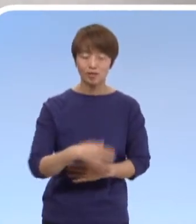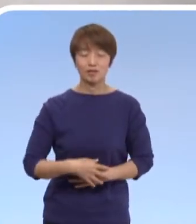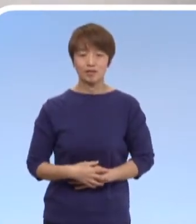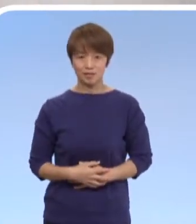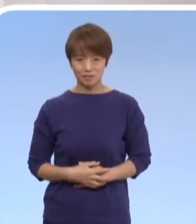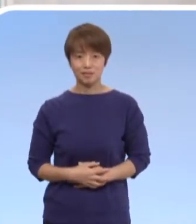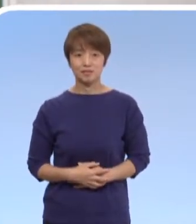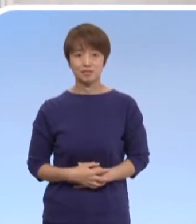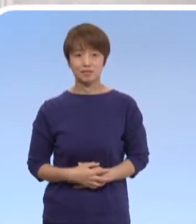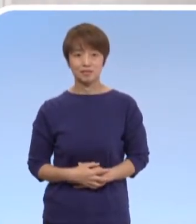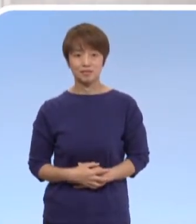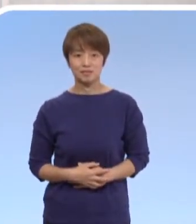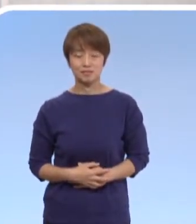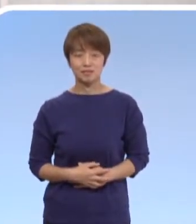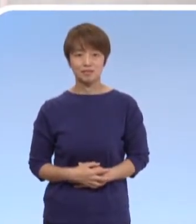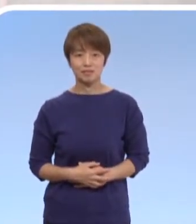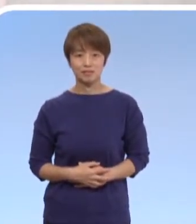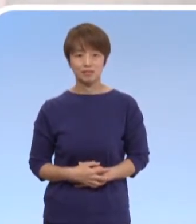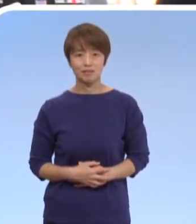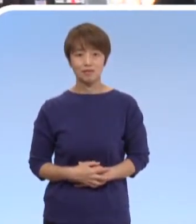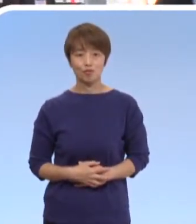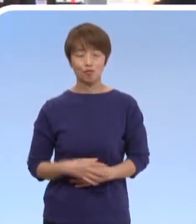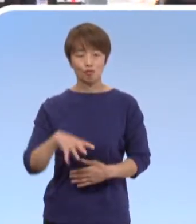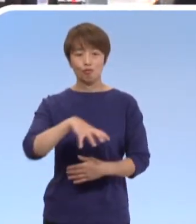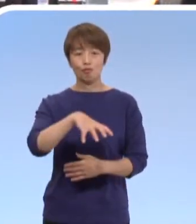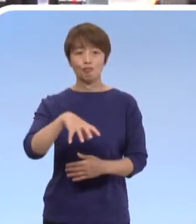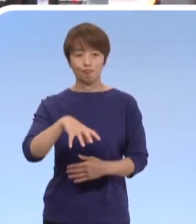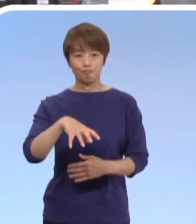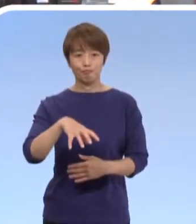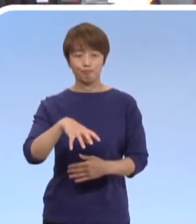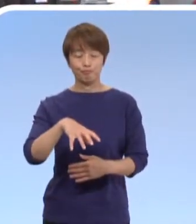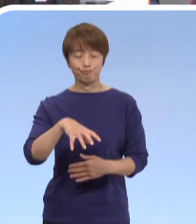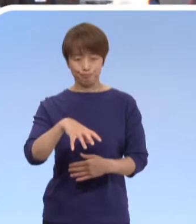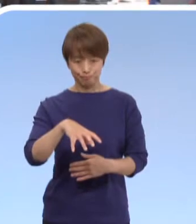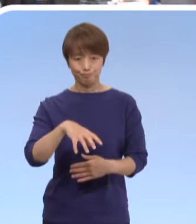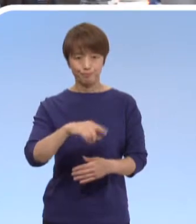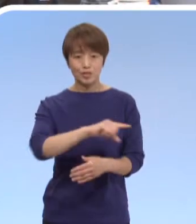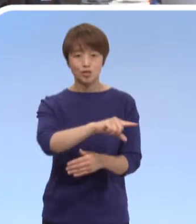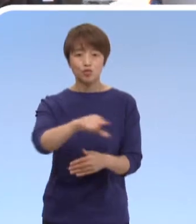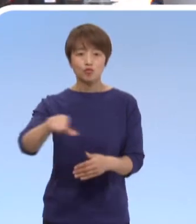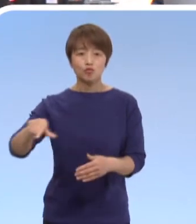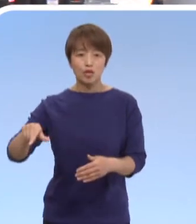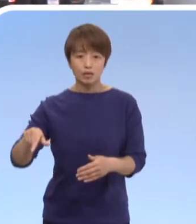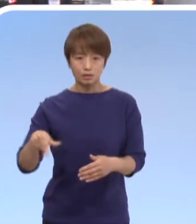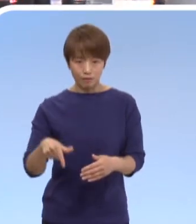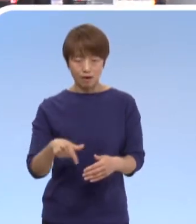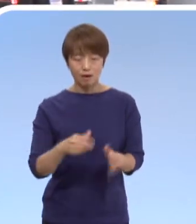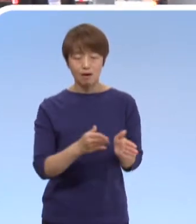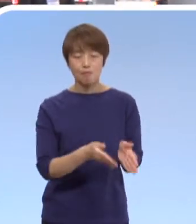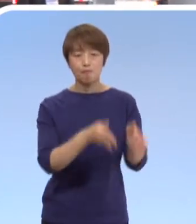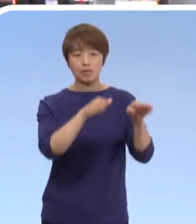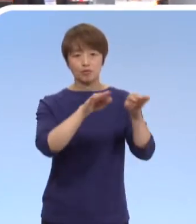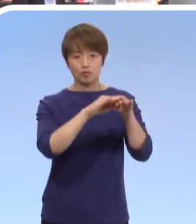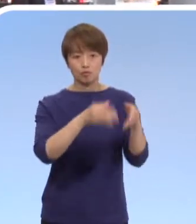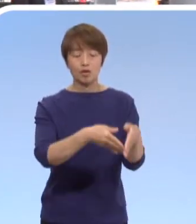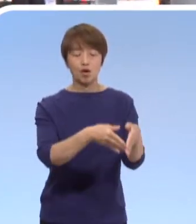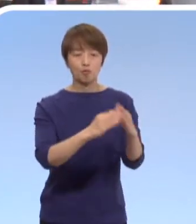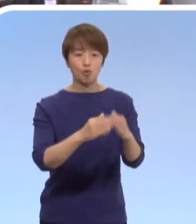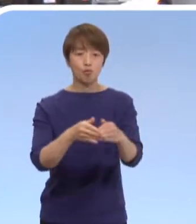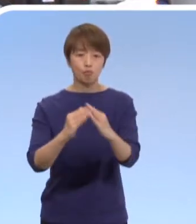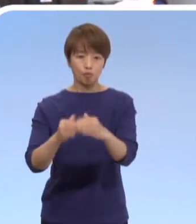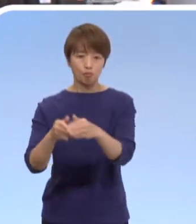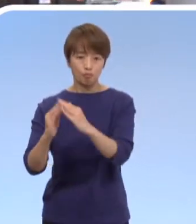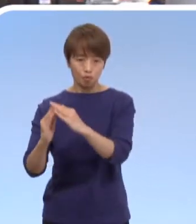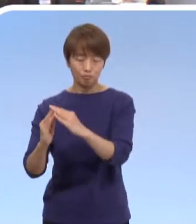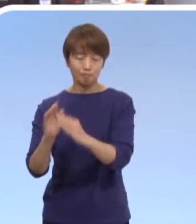由があるのでしょう。 この今日の会場の芸術文化 化センターの周辺というのはすご